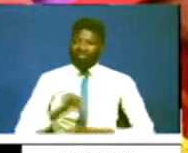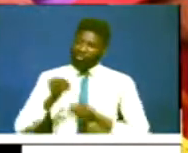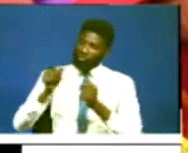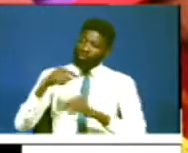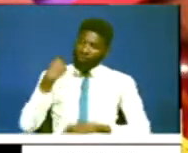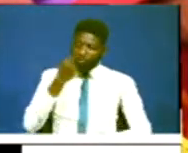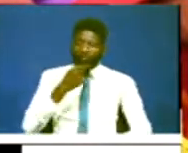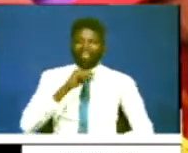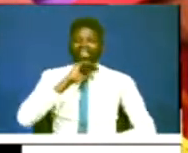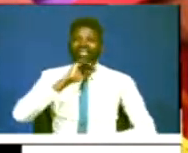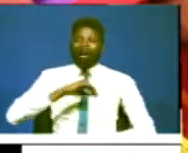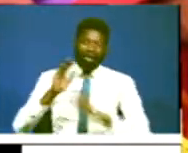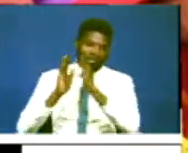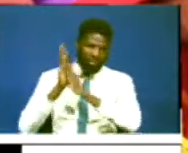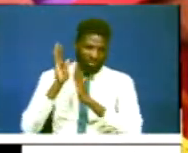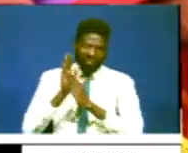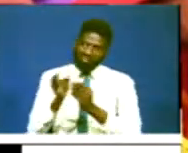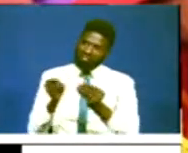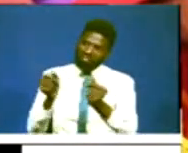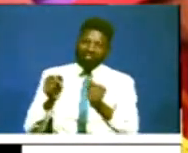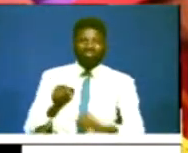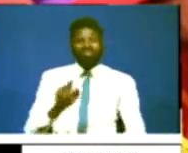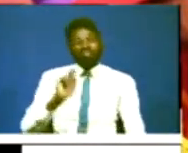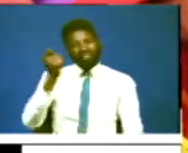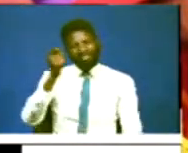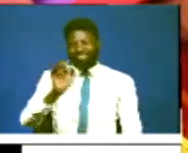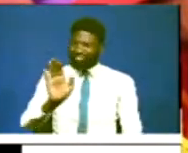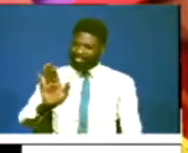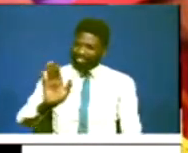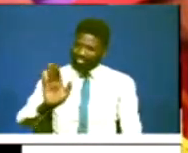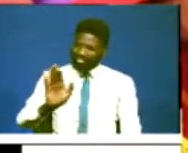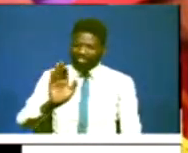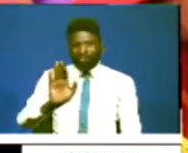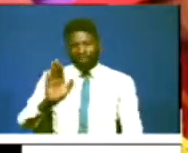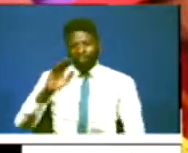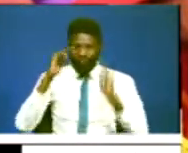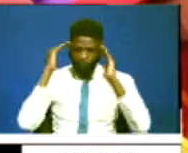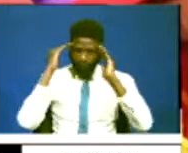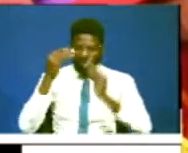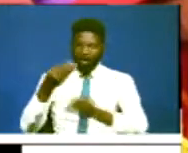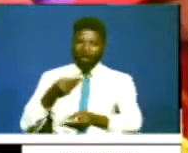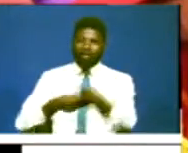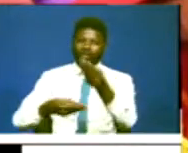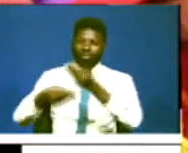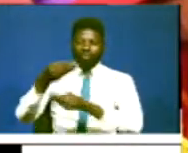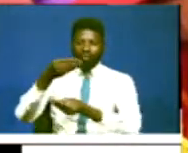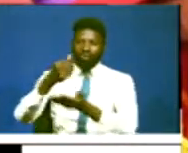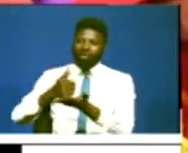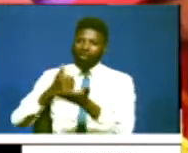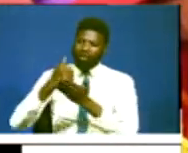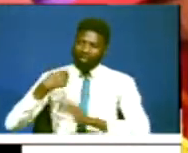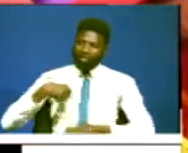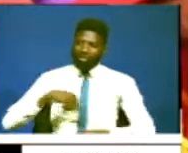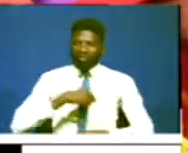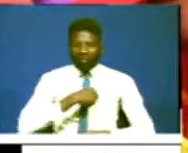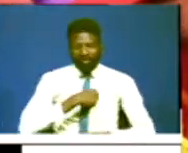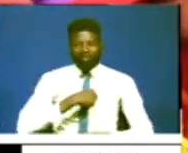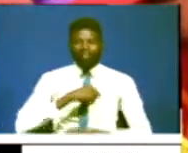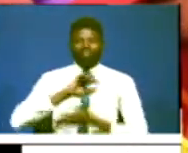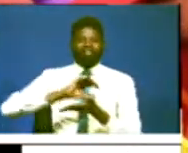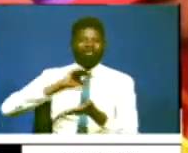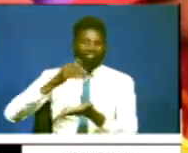kando. Kaa kando. Wewe rais, please. Endelea na mambo ya uchumi, utusaidie. Mambo ya hustlers fund,